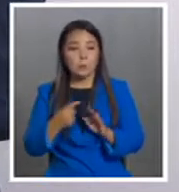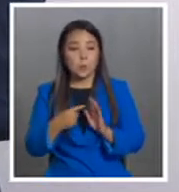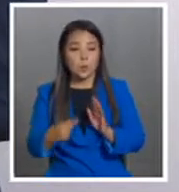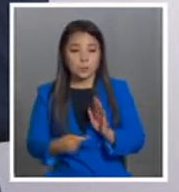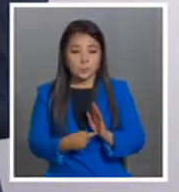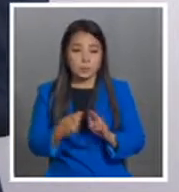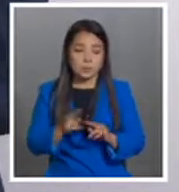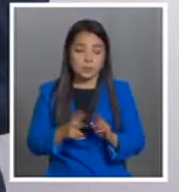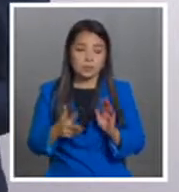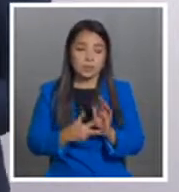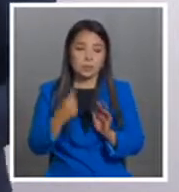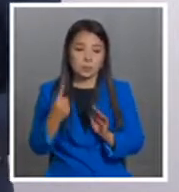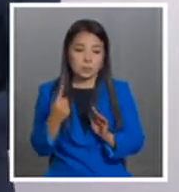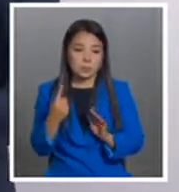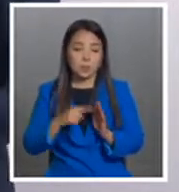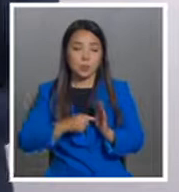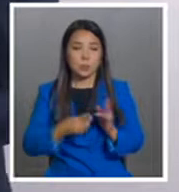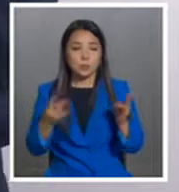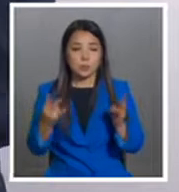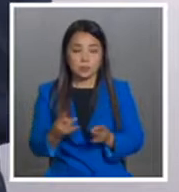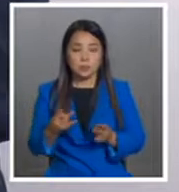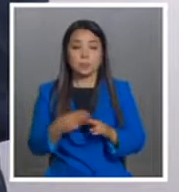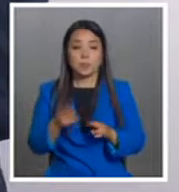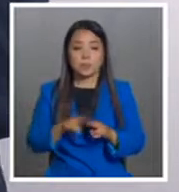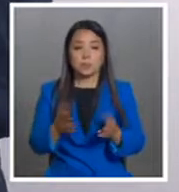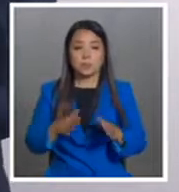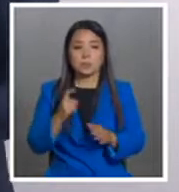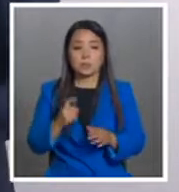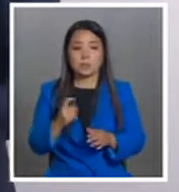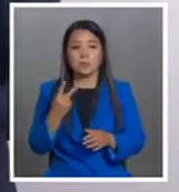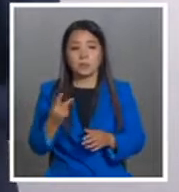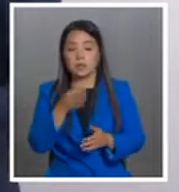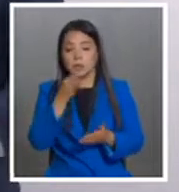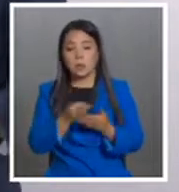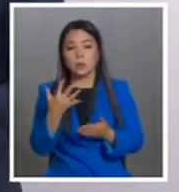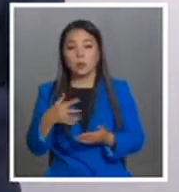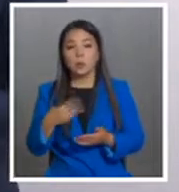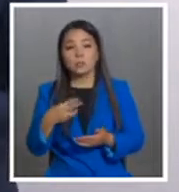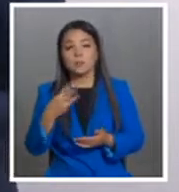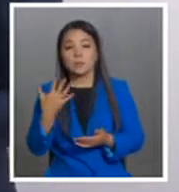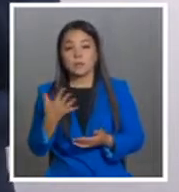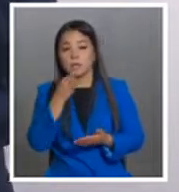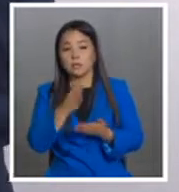оны 8-ден 1-ге көбейту керек болады. Сонда x2-нің мәні 35 екенін көреміз.